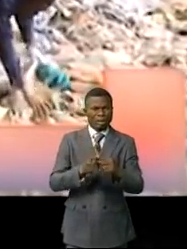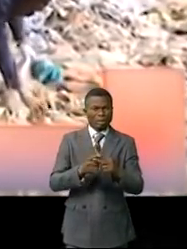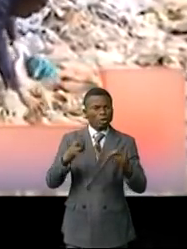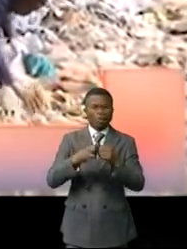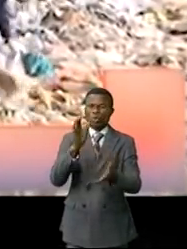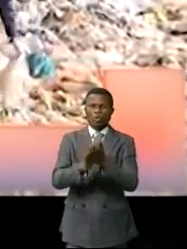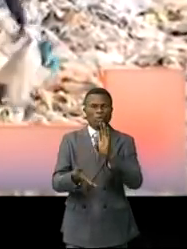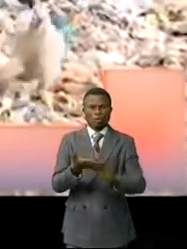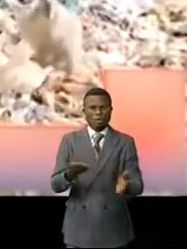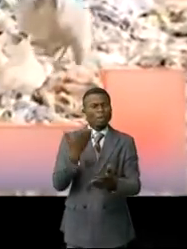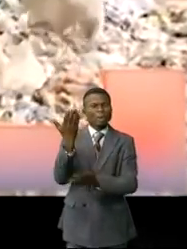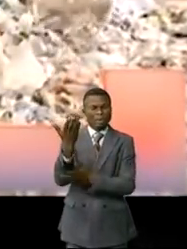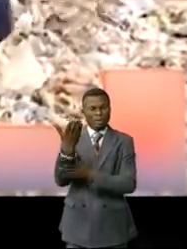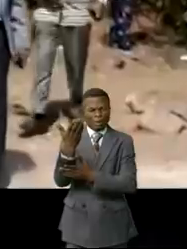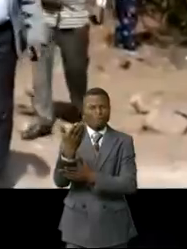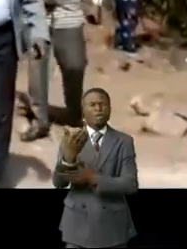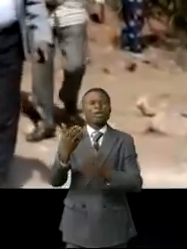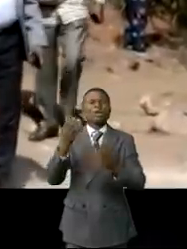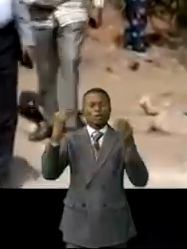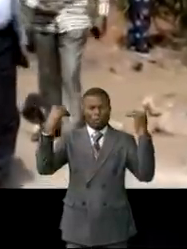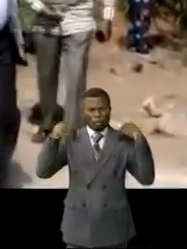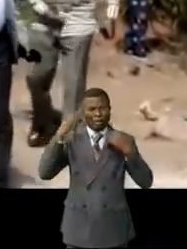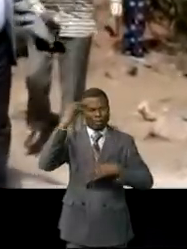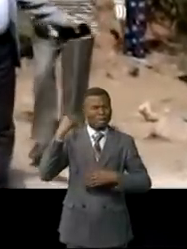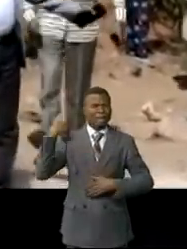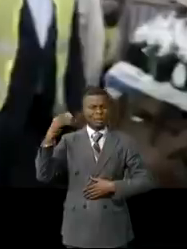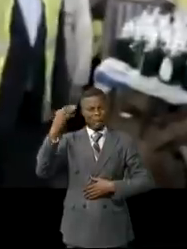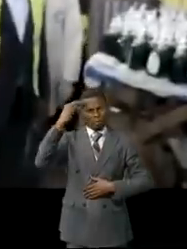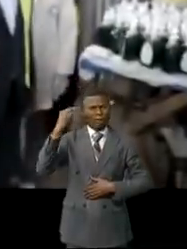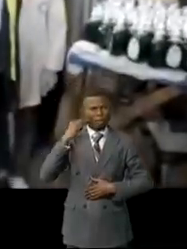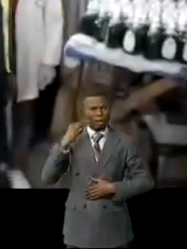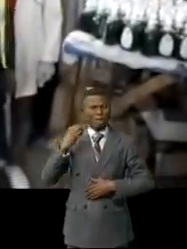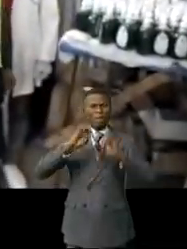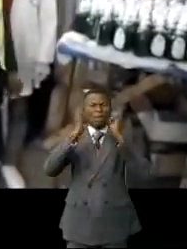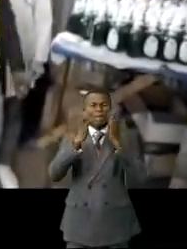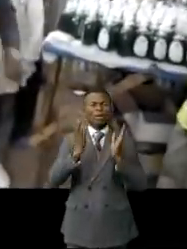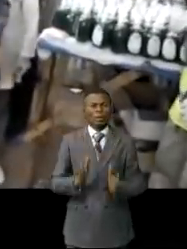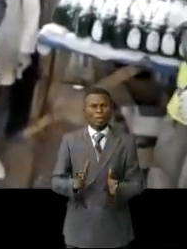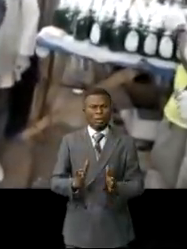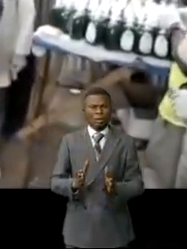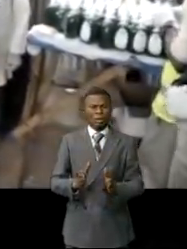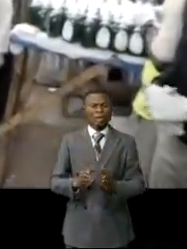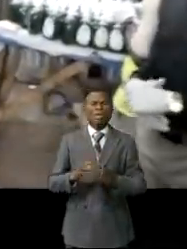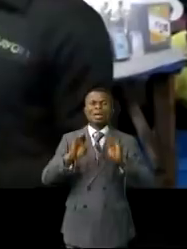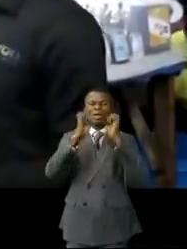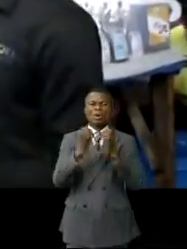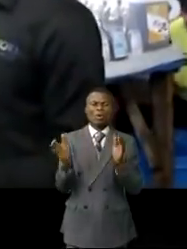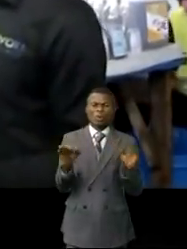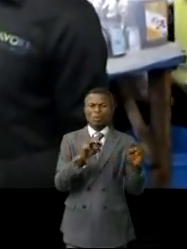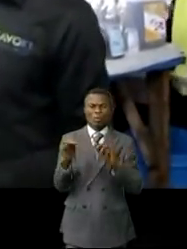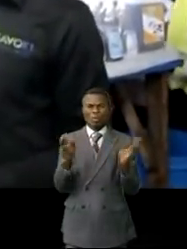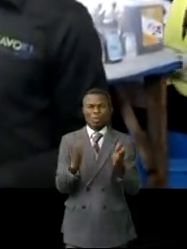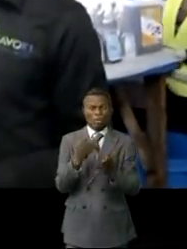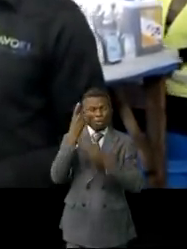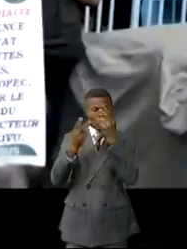d'électricité. Cette doléance a été prise en compte par le ministre d'État, ministre de l'Entrepreneuriat, Petites et Moyennes Entreprises, lors de